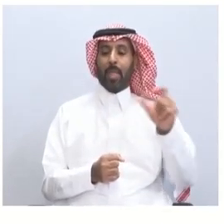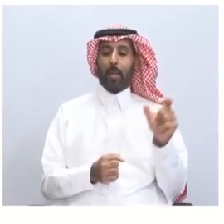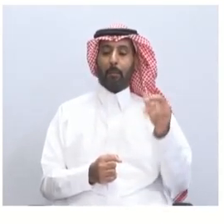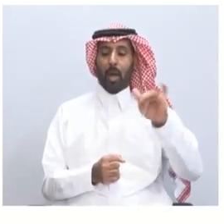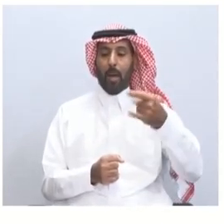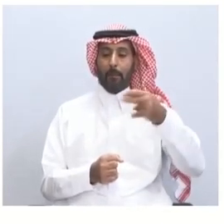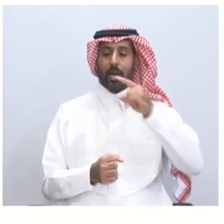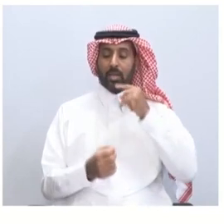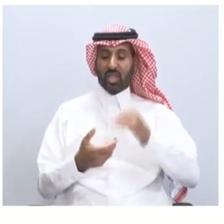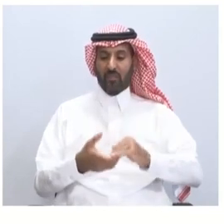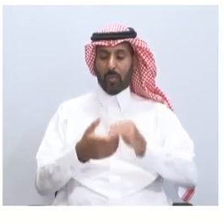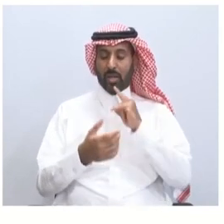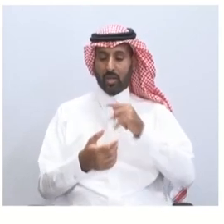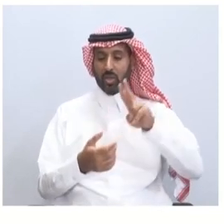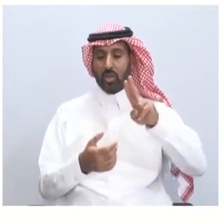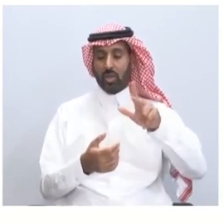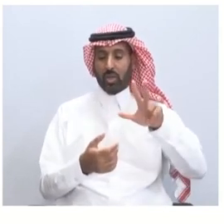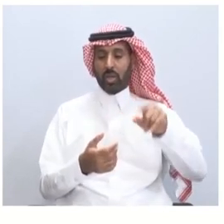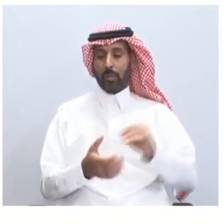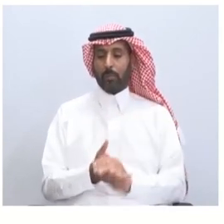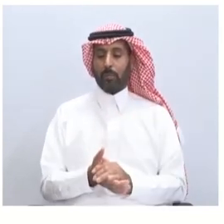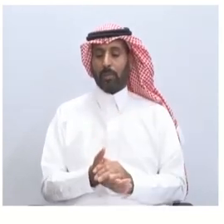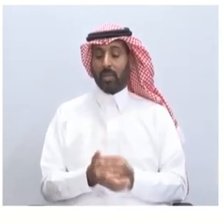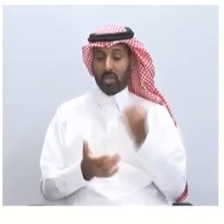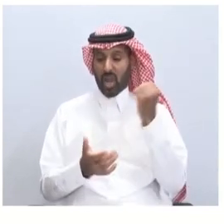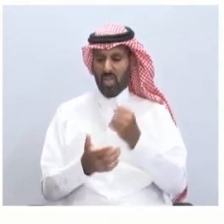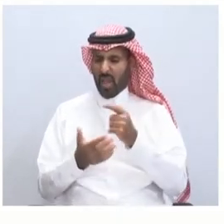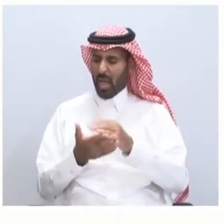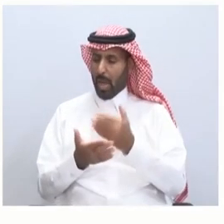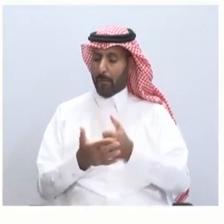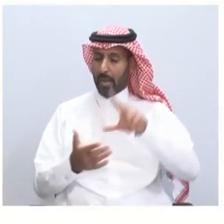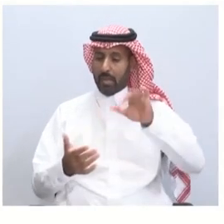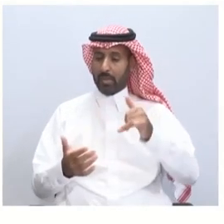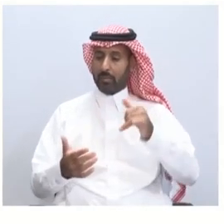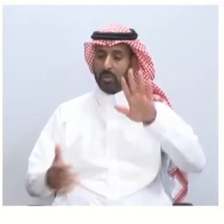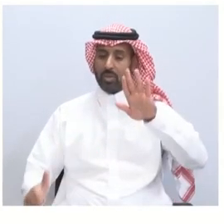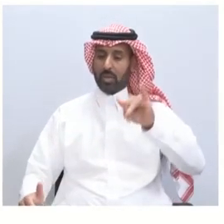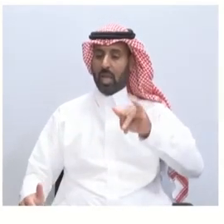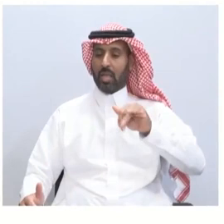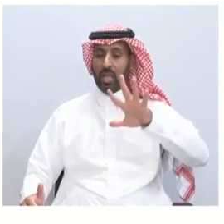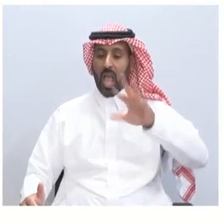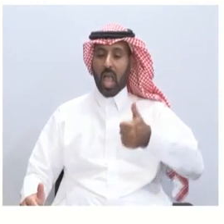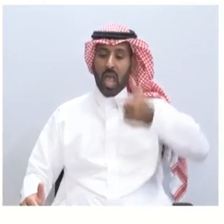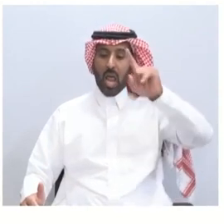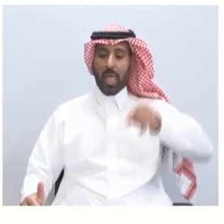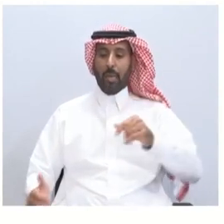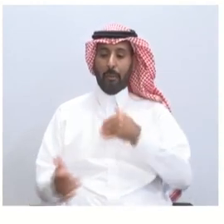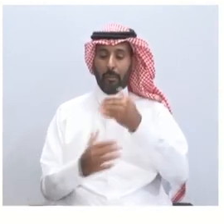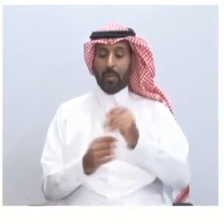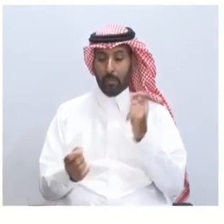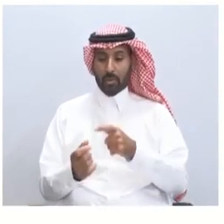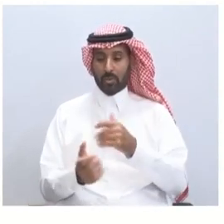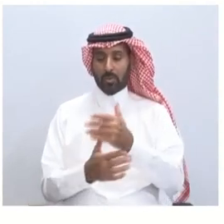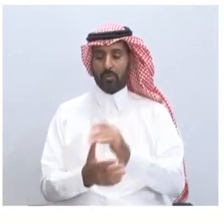التركيه وتم القضاء على الامير مشاري الى ان وصلت ما وصلت اليه ابنا وبنت الطلاب